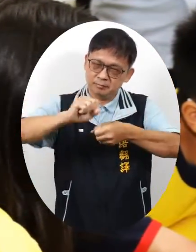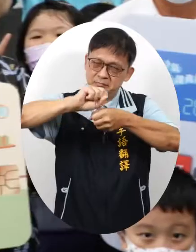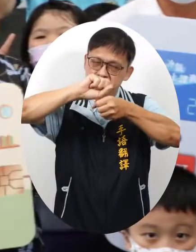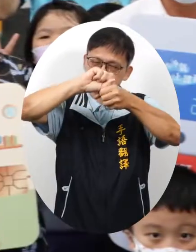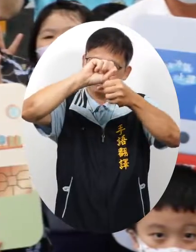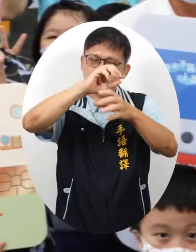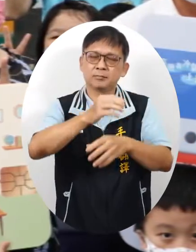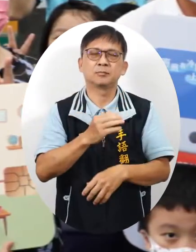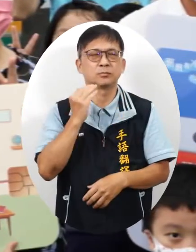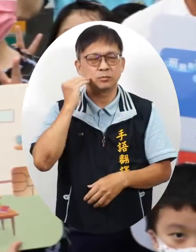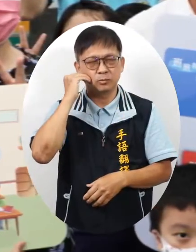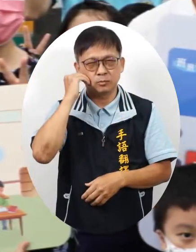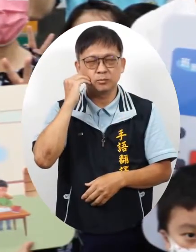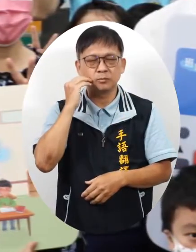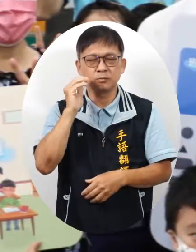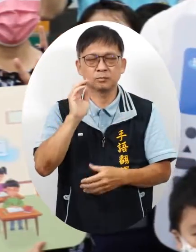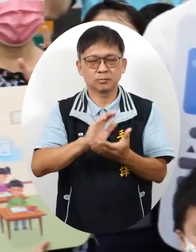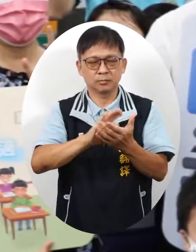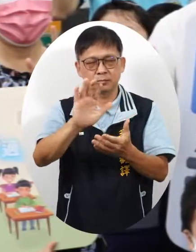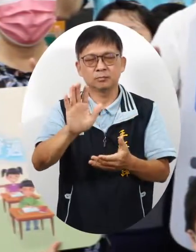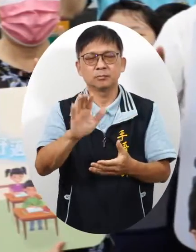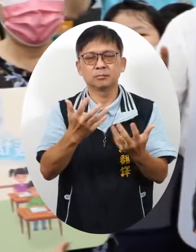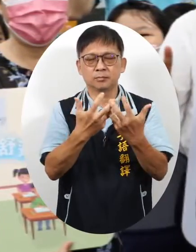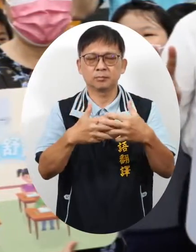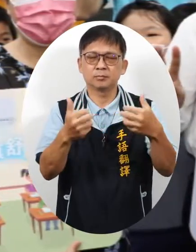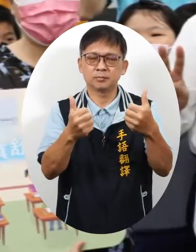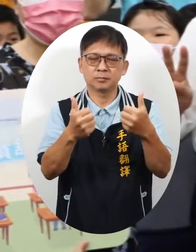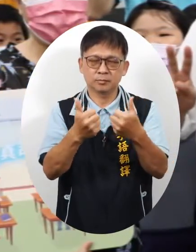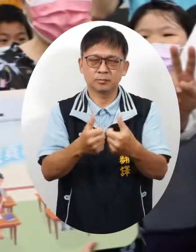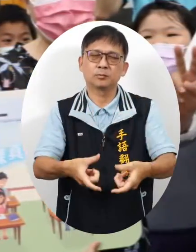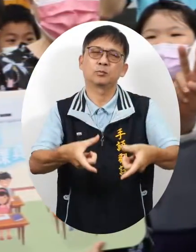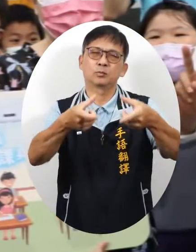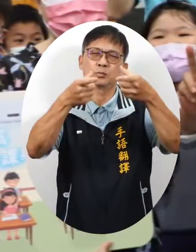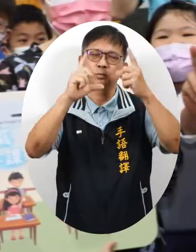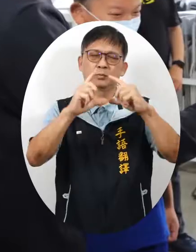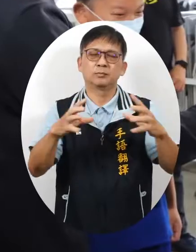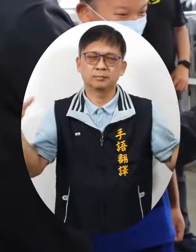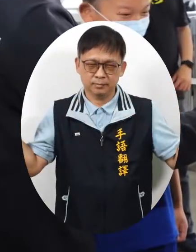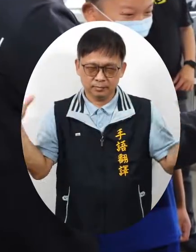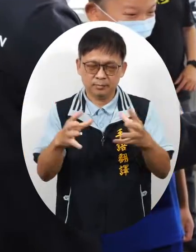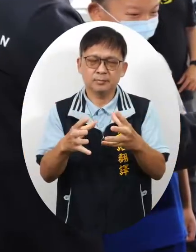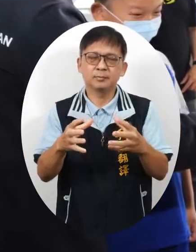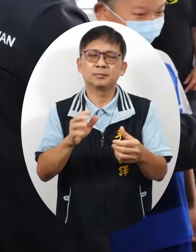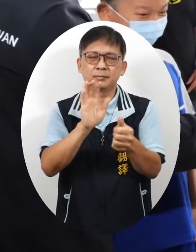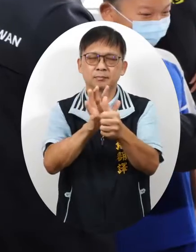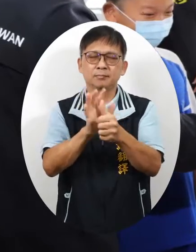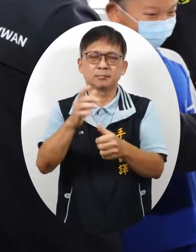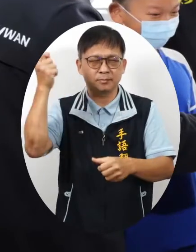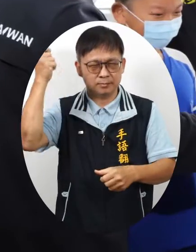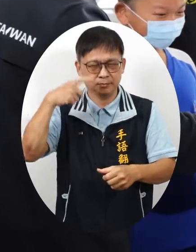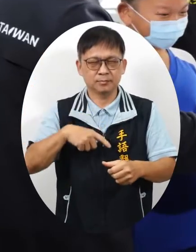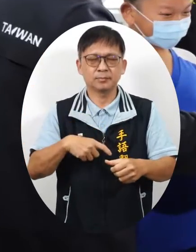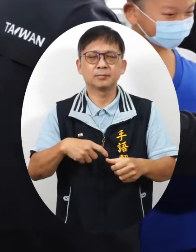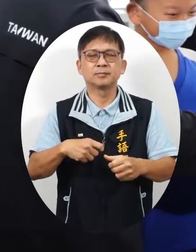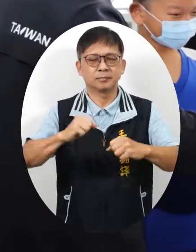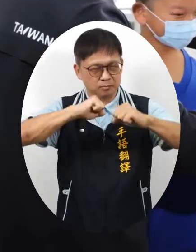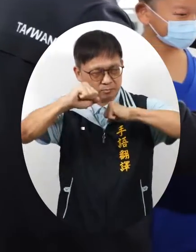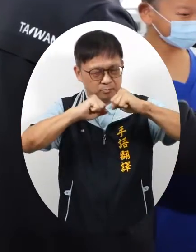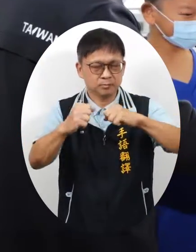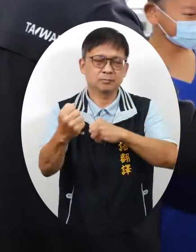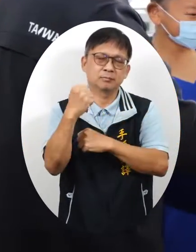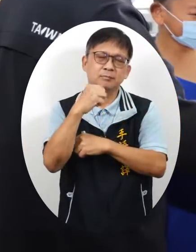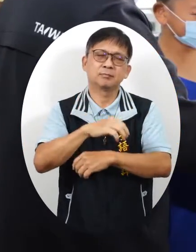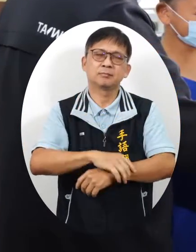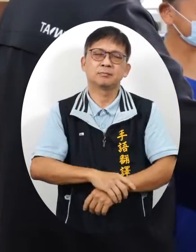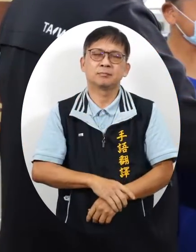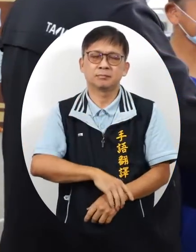会慢慢的增加，会越来越多。若有机会回来，大家可以一起为嘉义